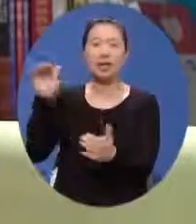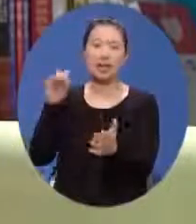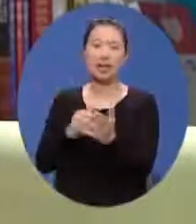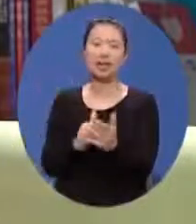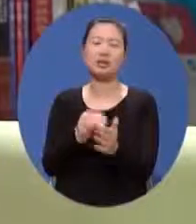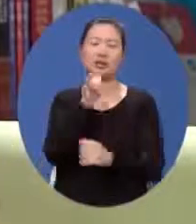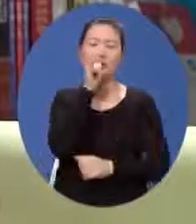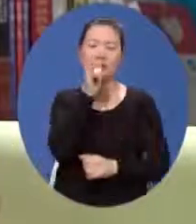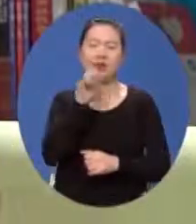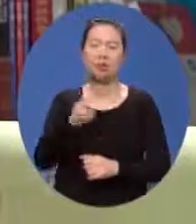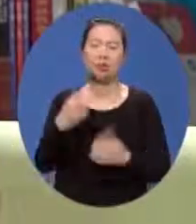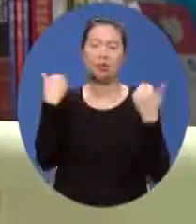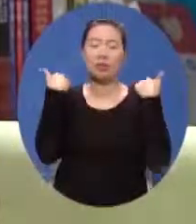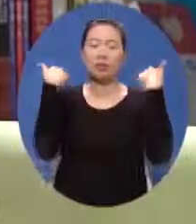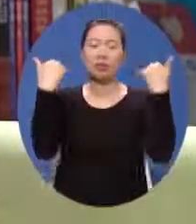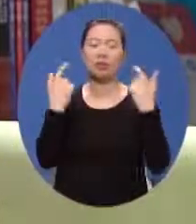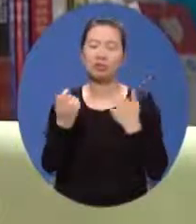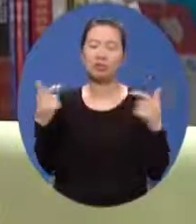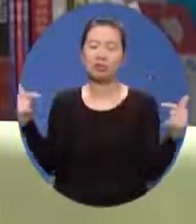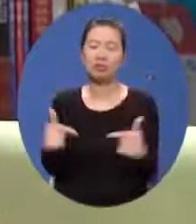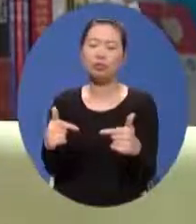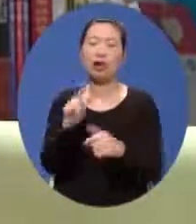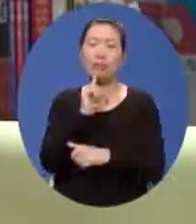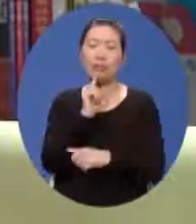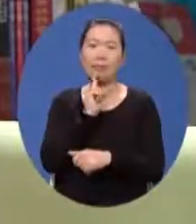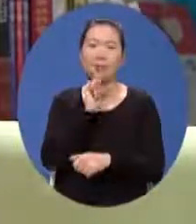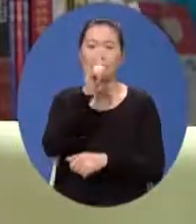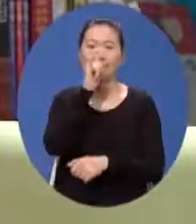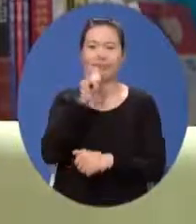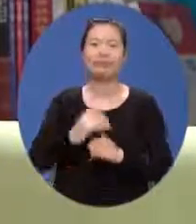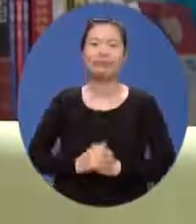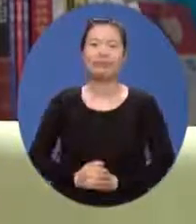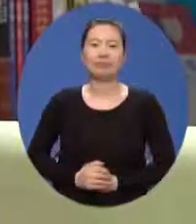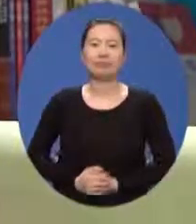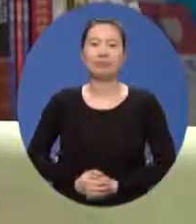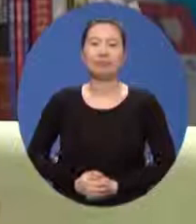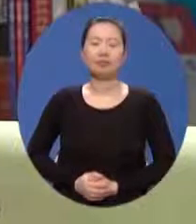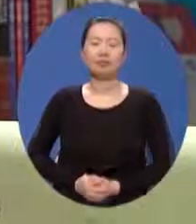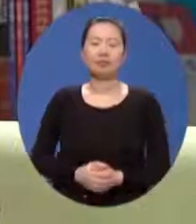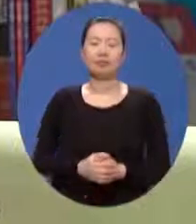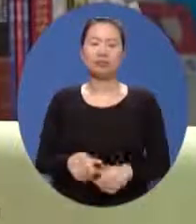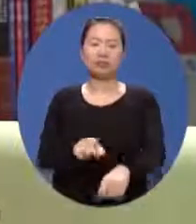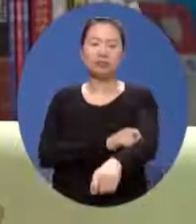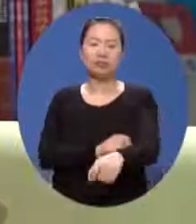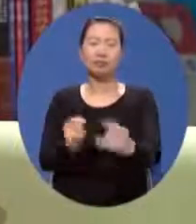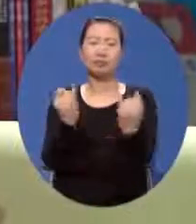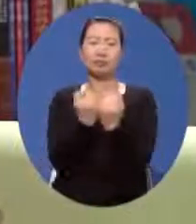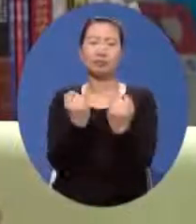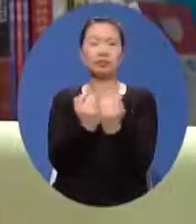되고 있고요. 성인이 돼서는 좀 줄어든다라고 하는 그런 결과들도 있고, 그리고 특히